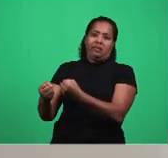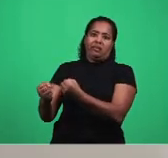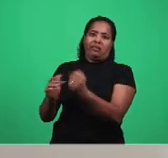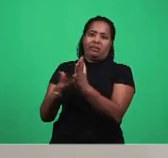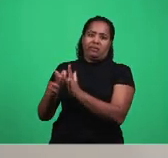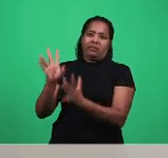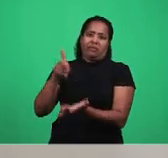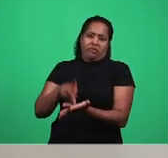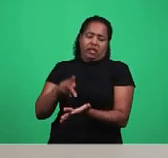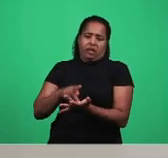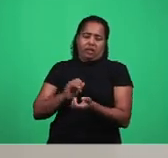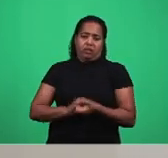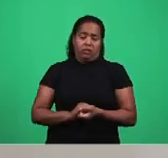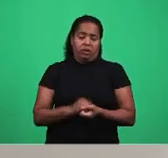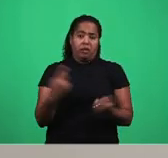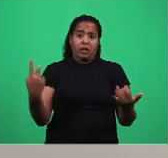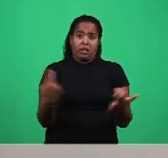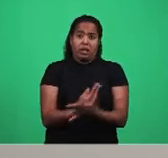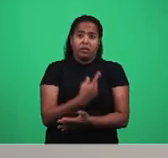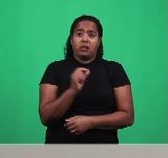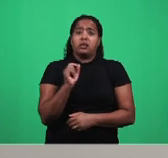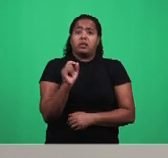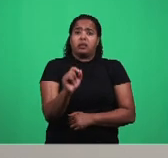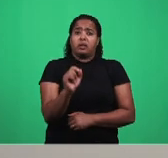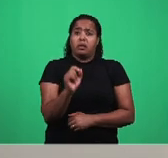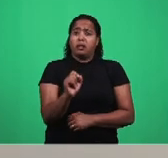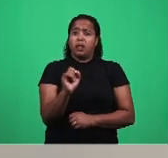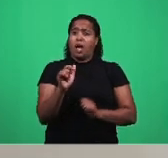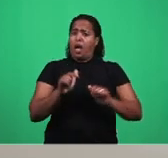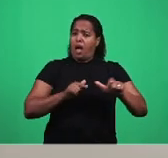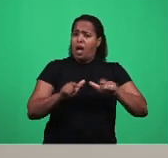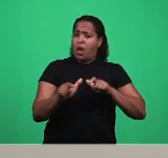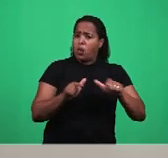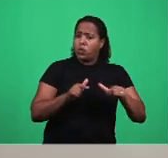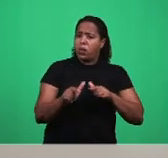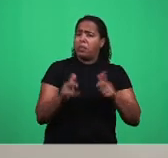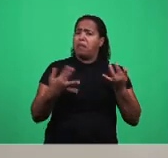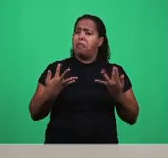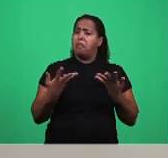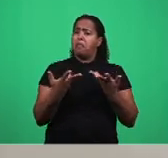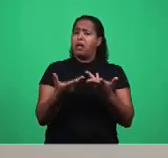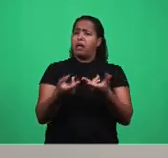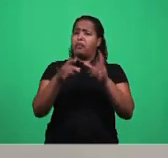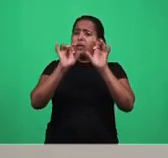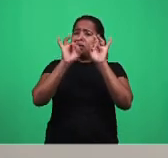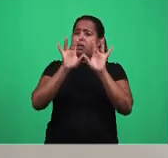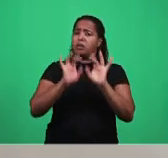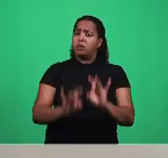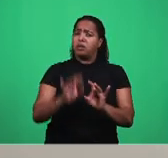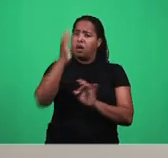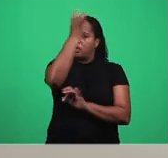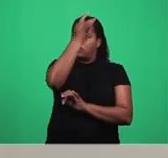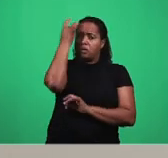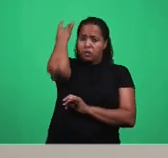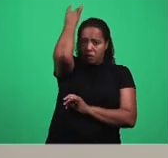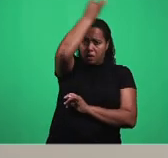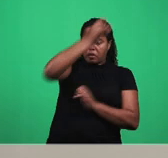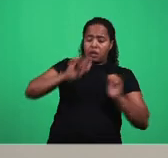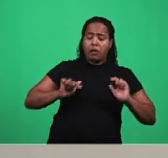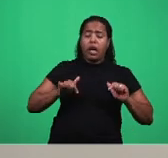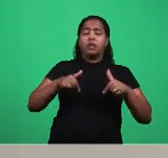passe, c'est un travail spécial que le Saint-Esprit réalise à ce moment. Donc, mes frères et